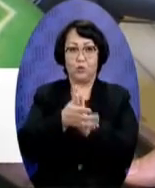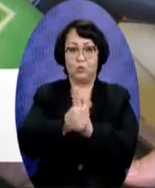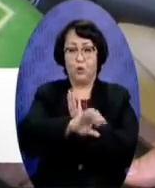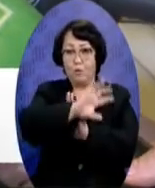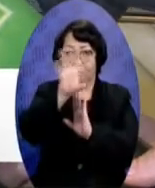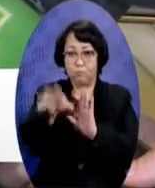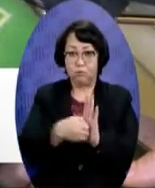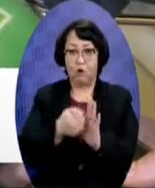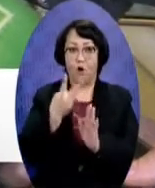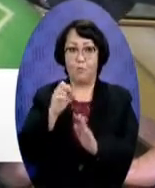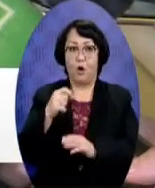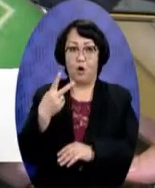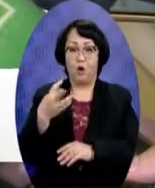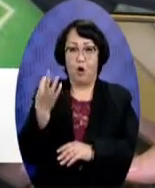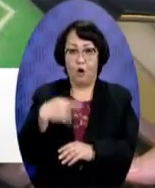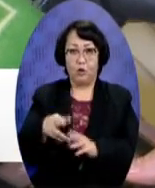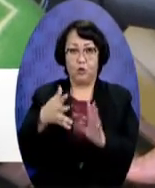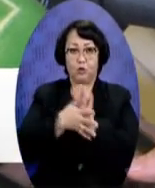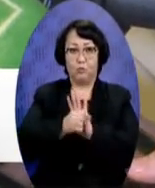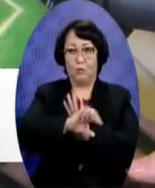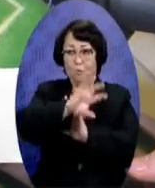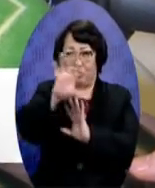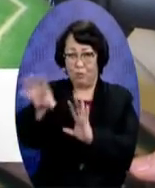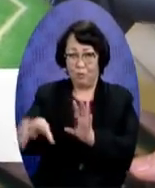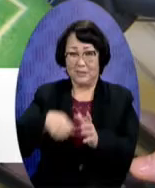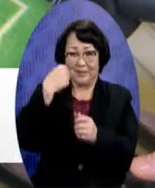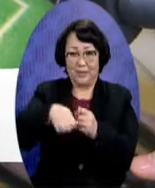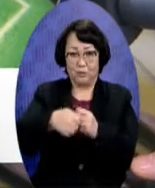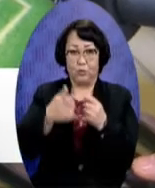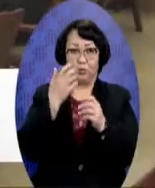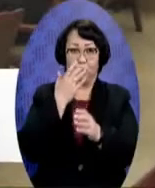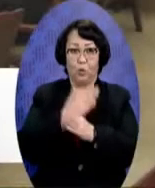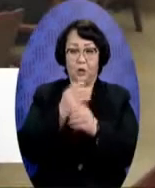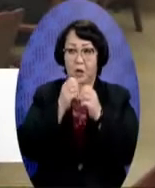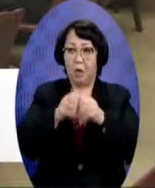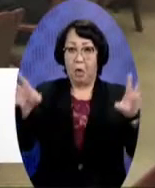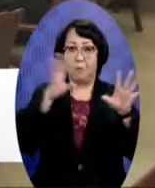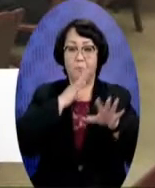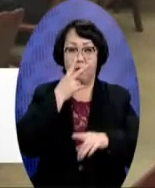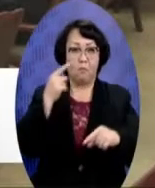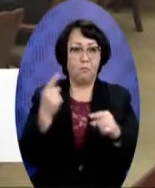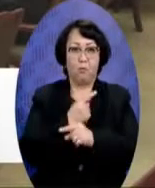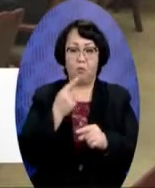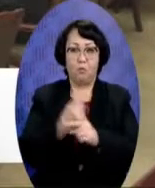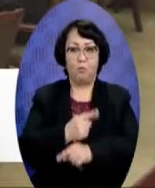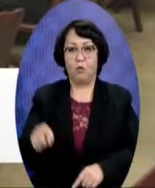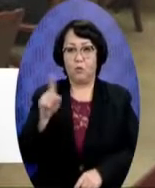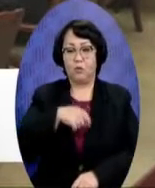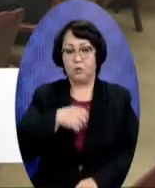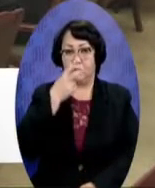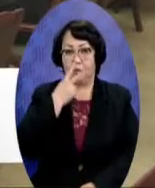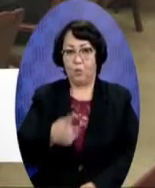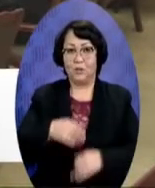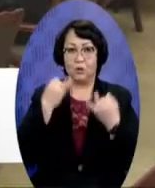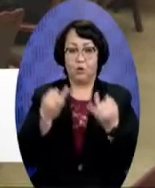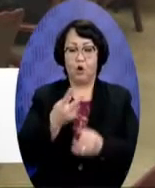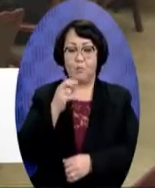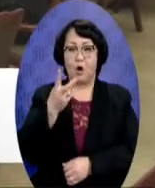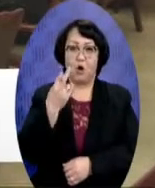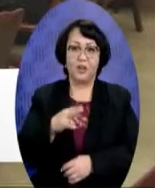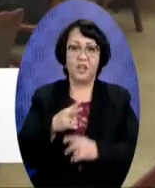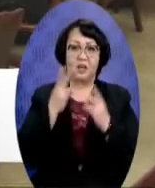бүтэн төсвийг энэ их хурл зарцуулчаад явах гэж байгаа нь өөрөө буруу байна гэж үзсэн. За, улсын хурл 2020 онд нийгмийн даатгалын